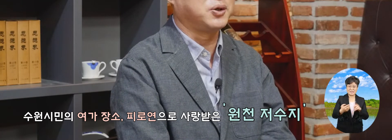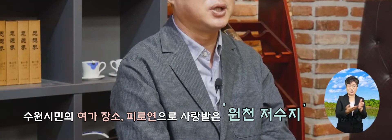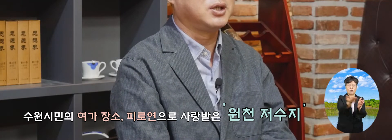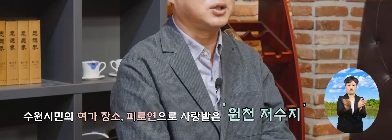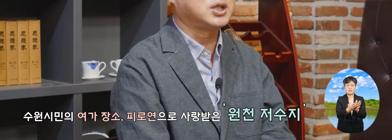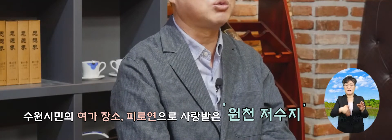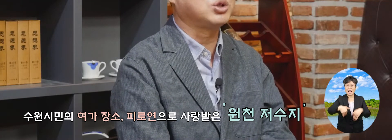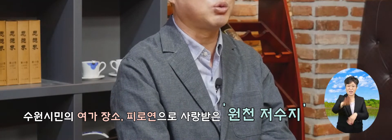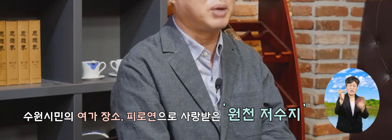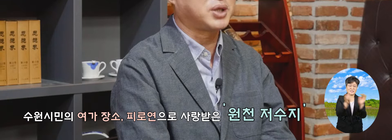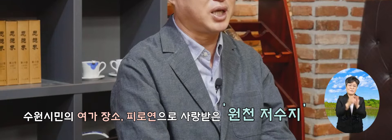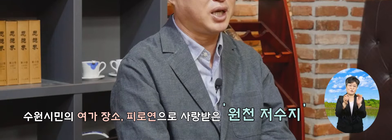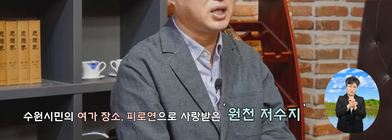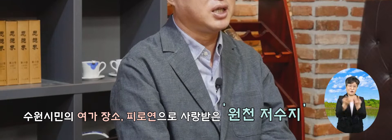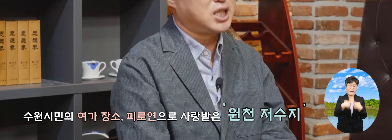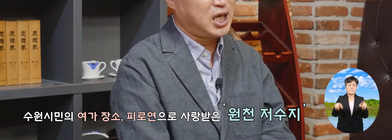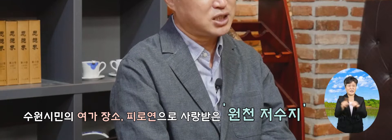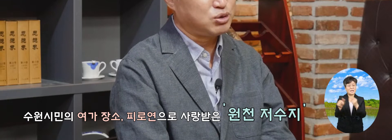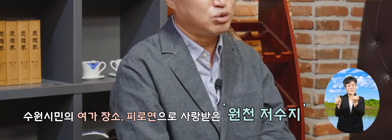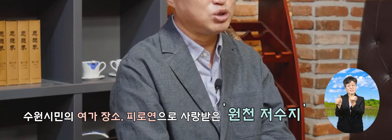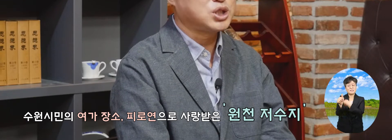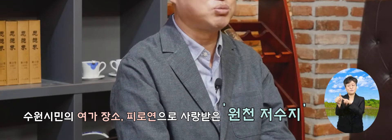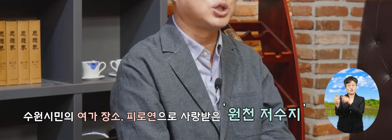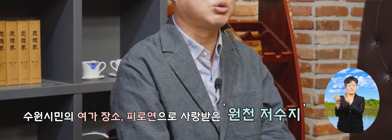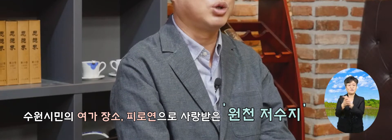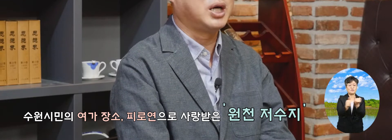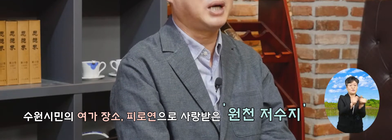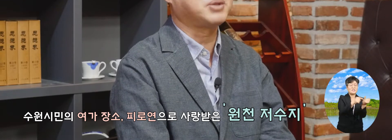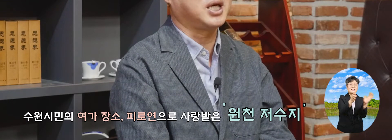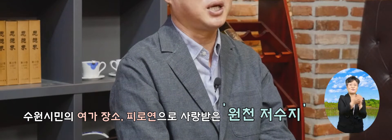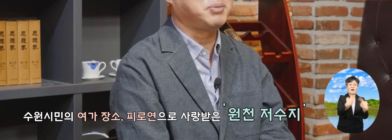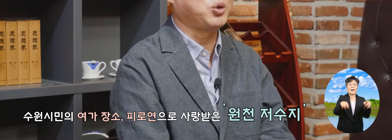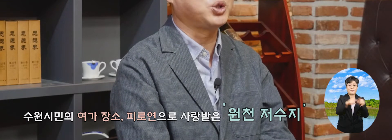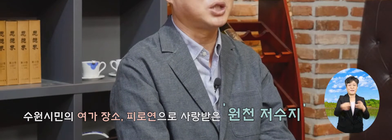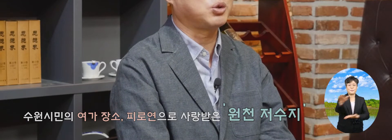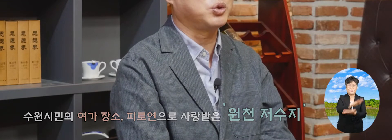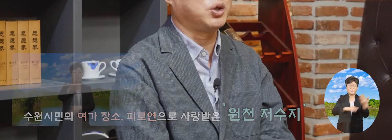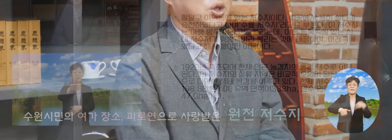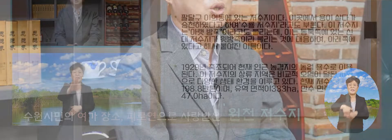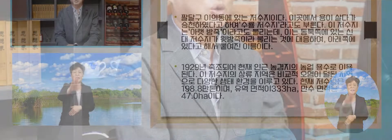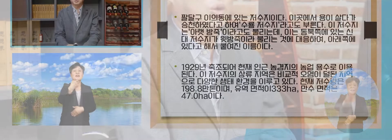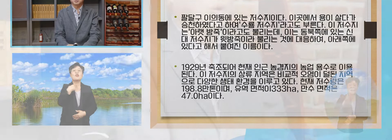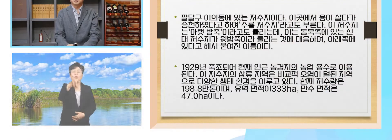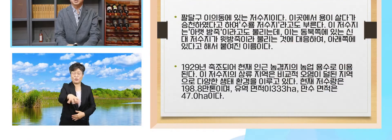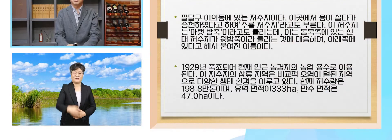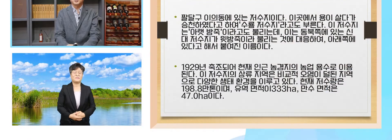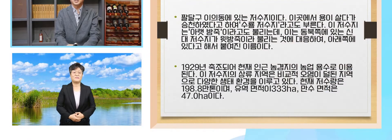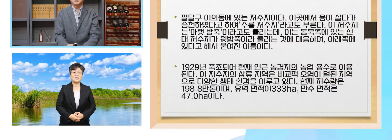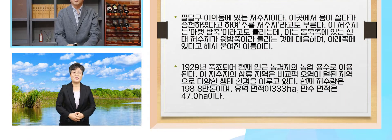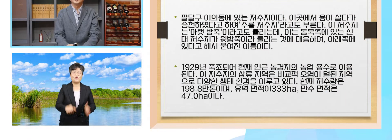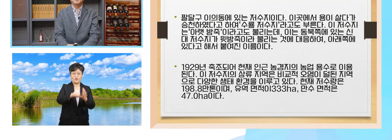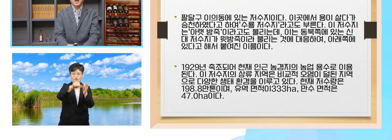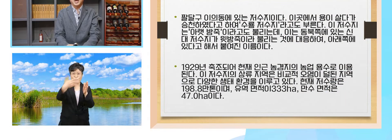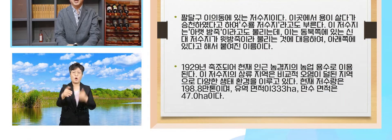가서 친구들과 함께 신랑 친구, 신부 친구 함께 피로연을 했었고요. 원천저수지의